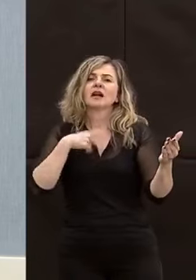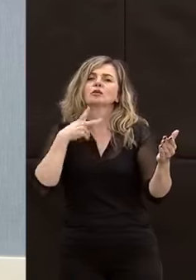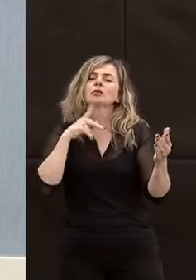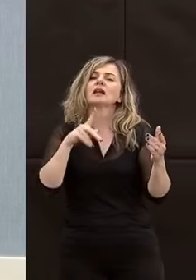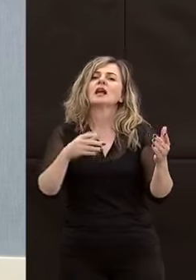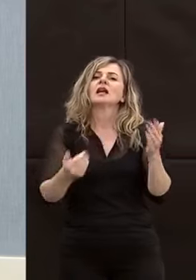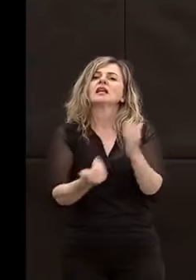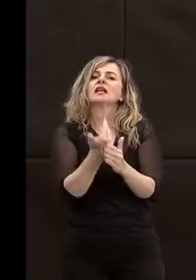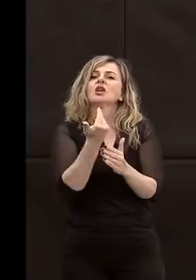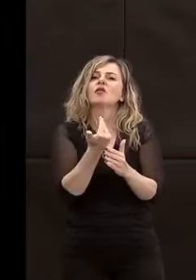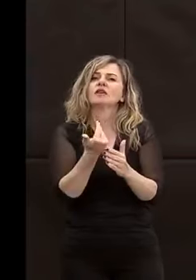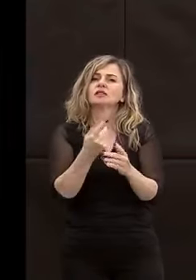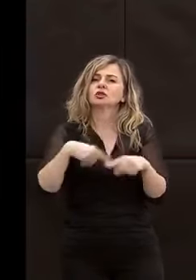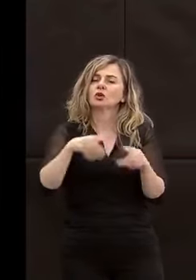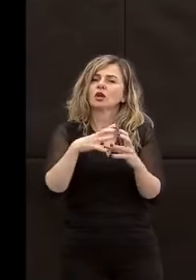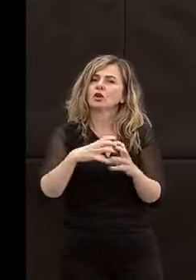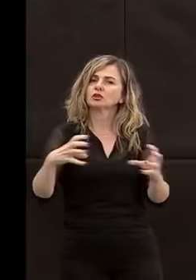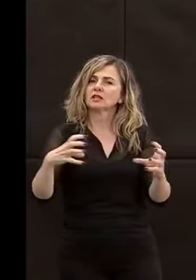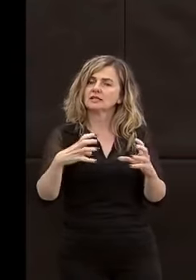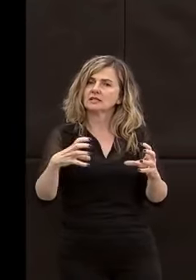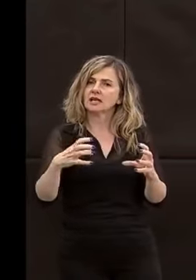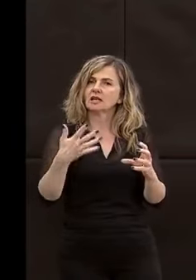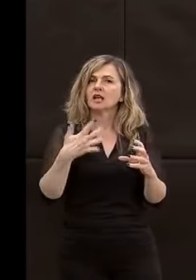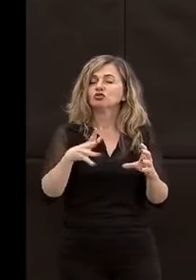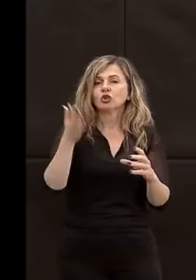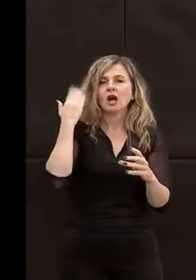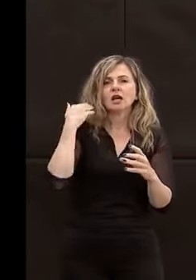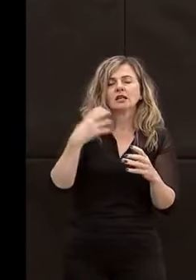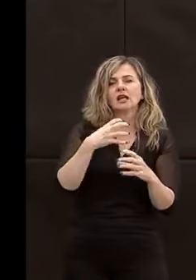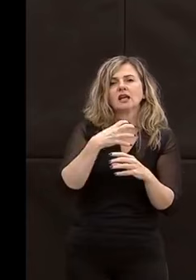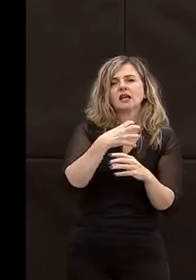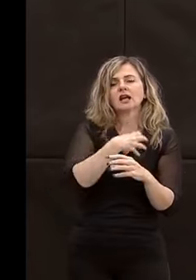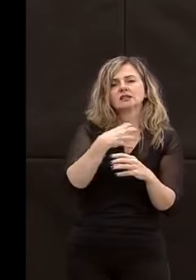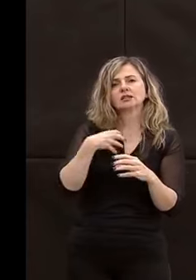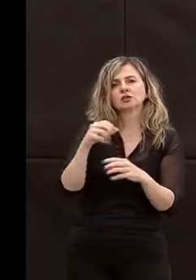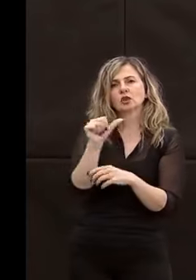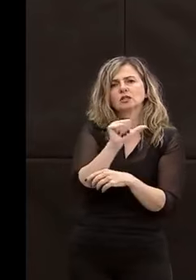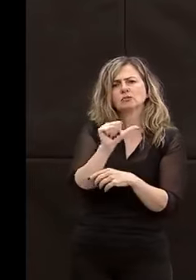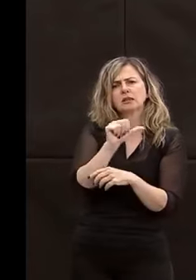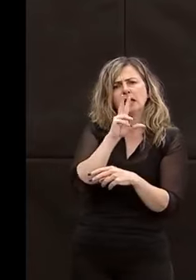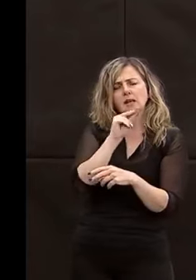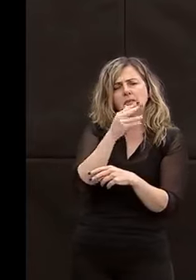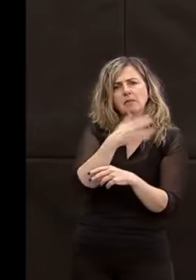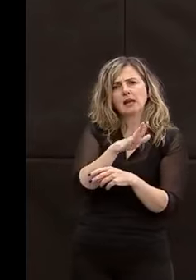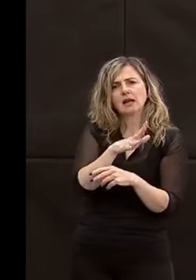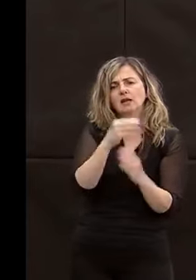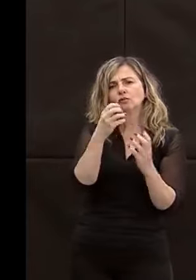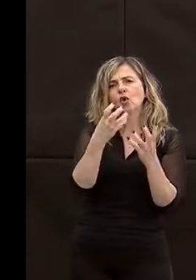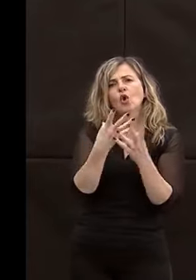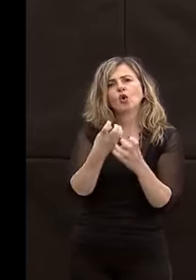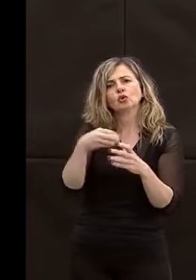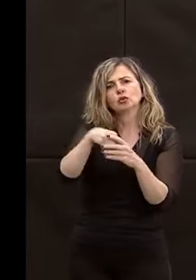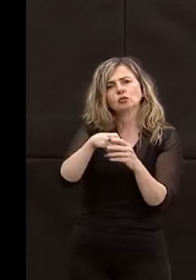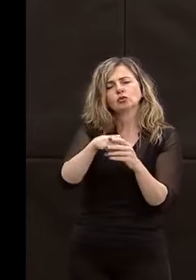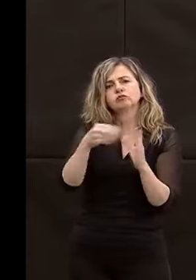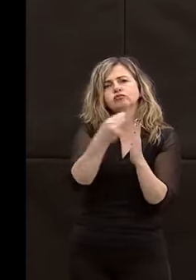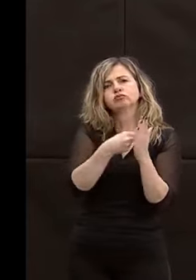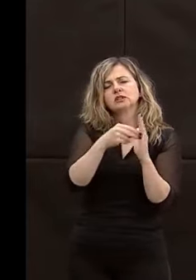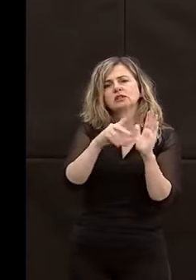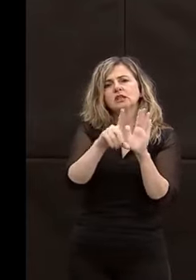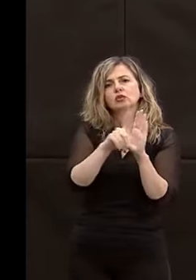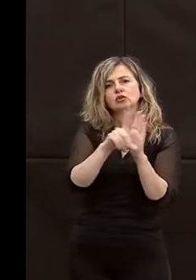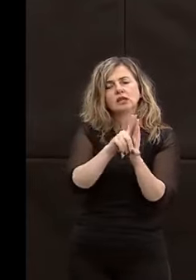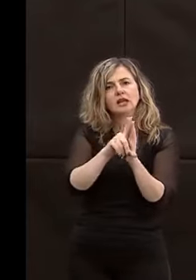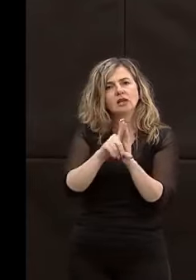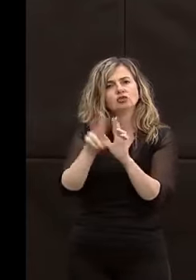nostre aziende già l'assessore spinelli ieri ha avuto modo di illustrare il contenuto del disegno di legge riguardante la piattaforma